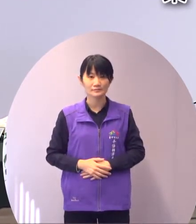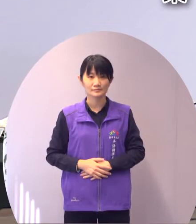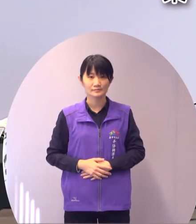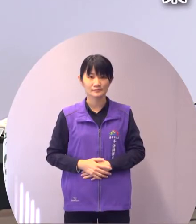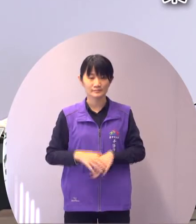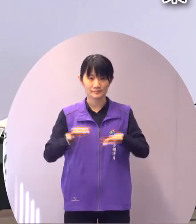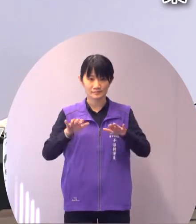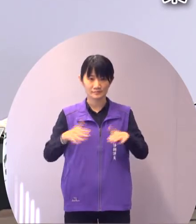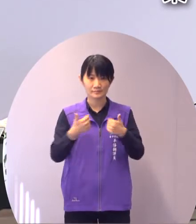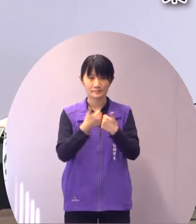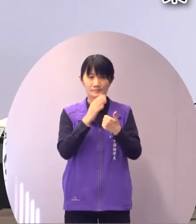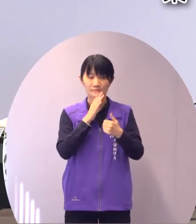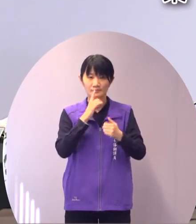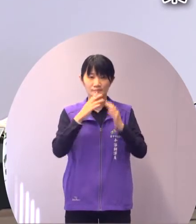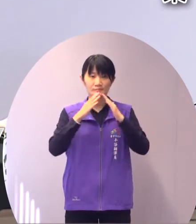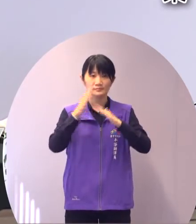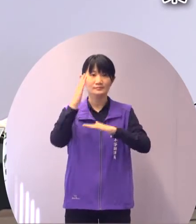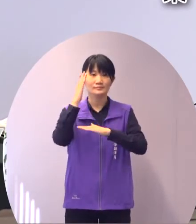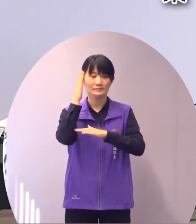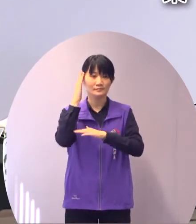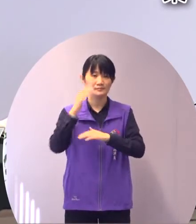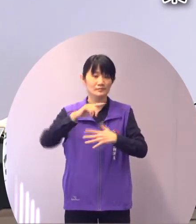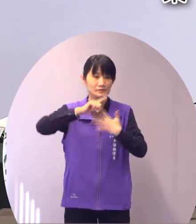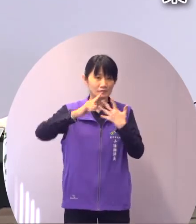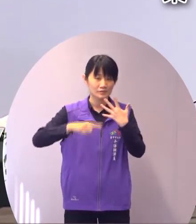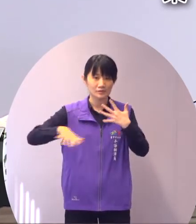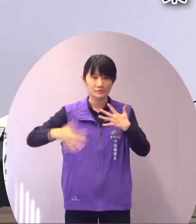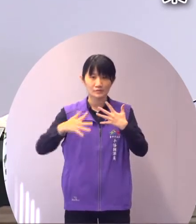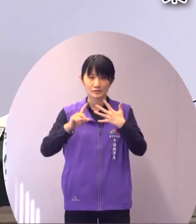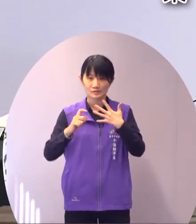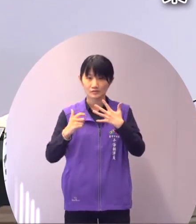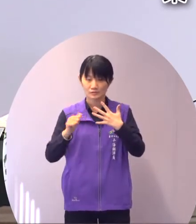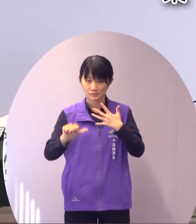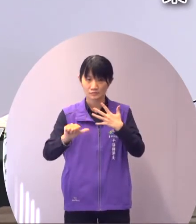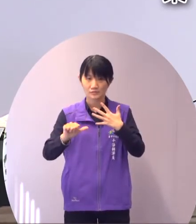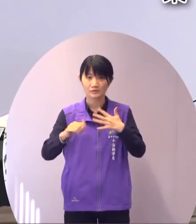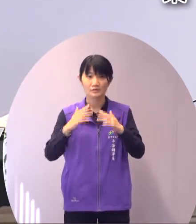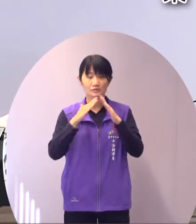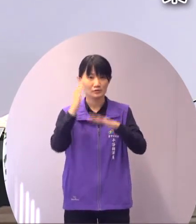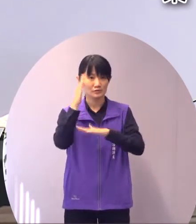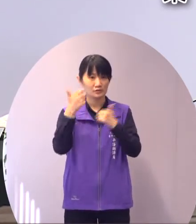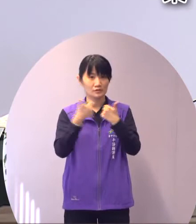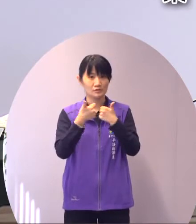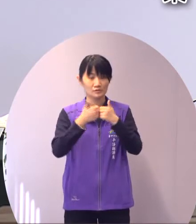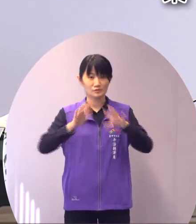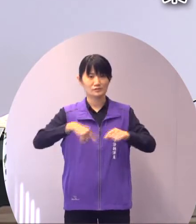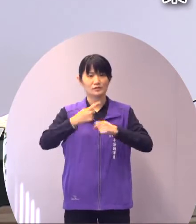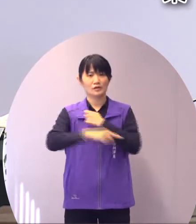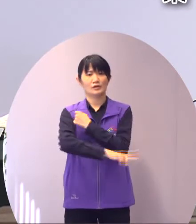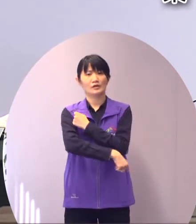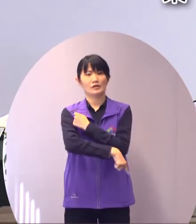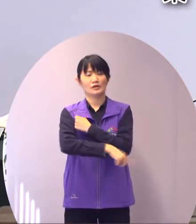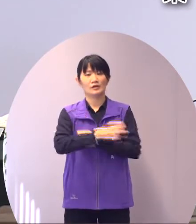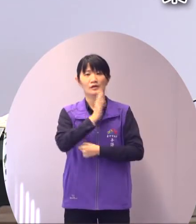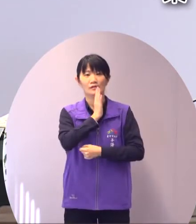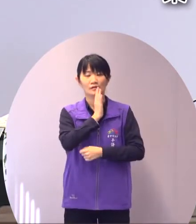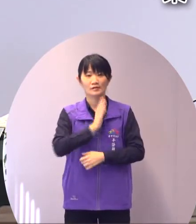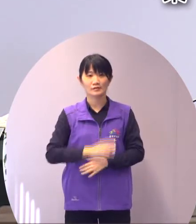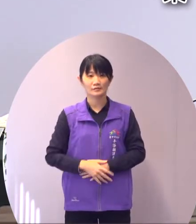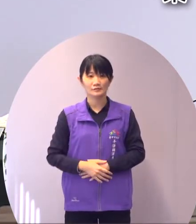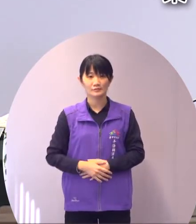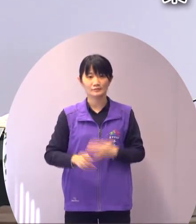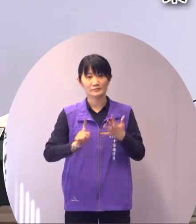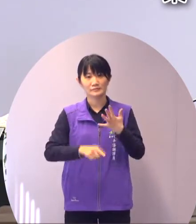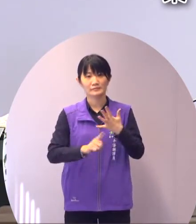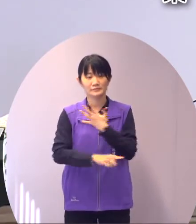是我们台中市政府合并以后第515次的市政会议。也是今年度最后一次的市政会议，那